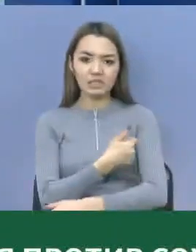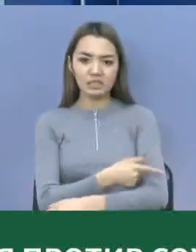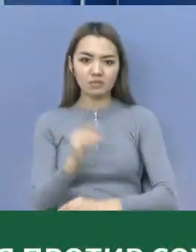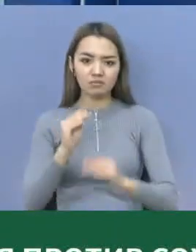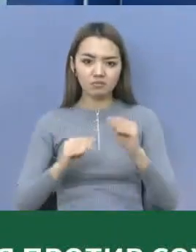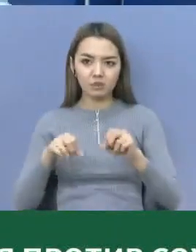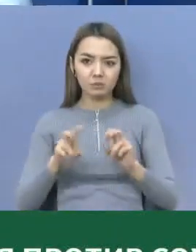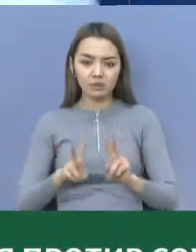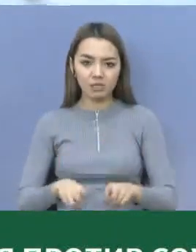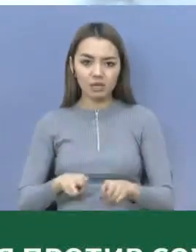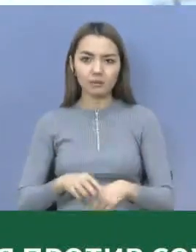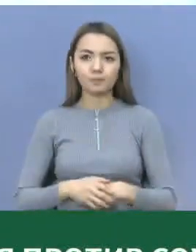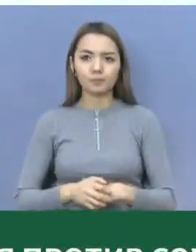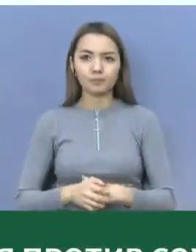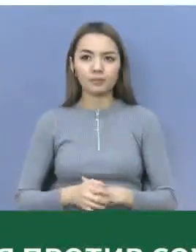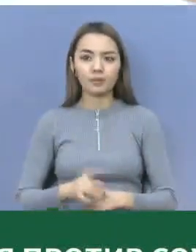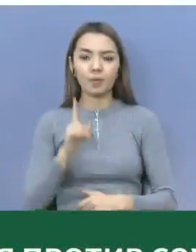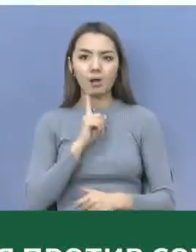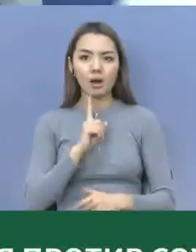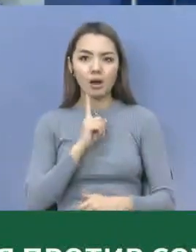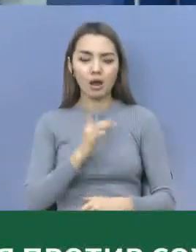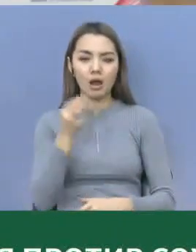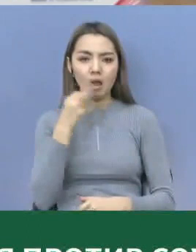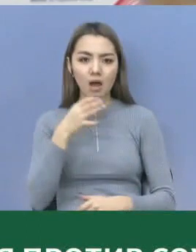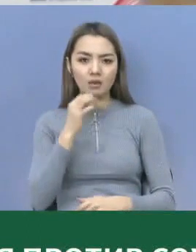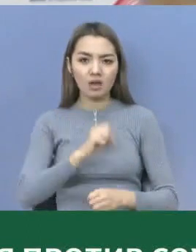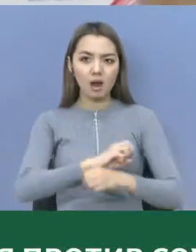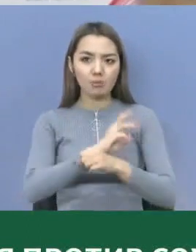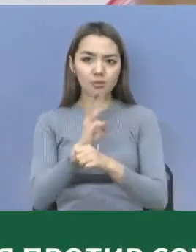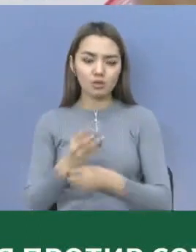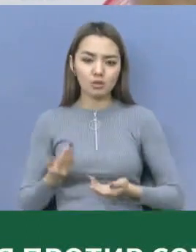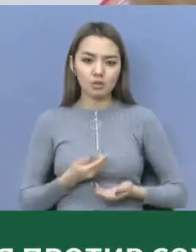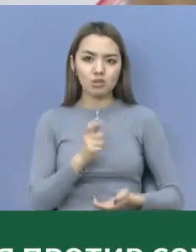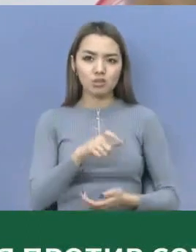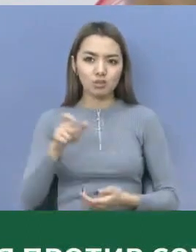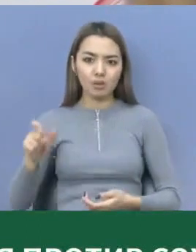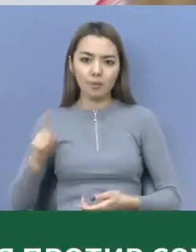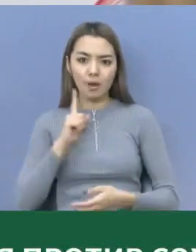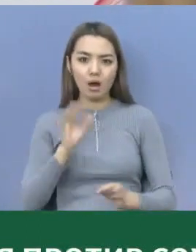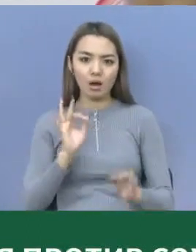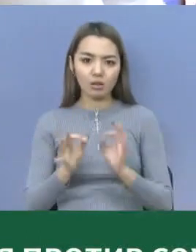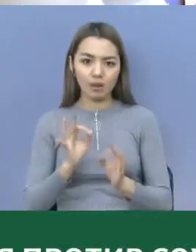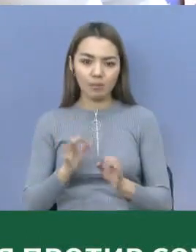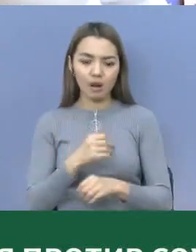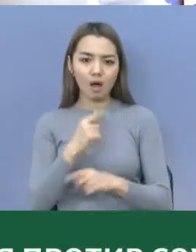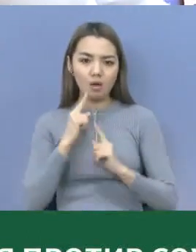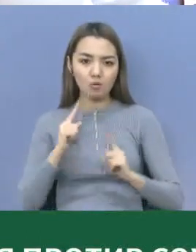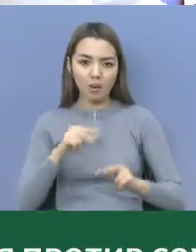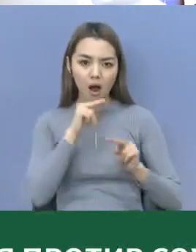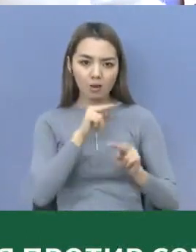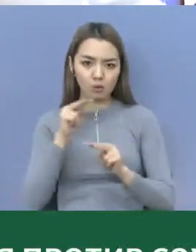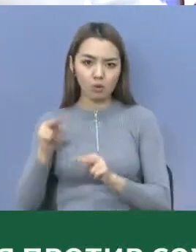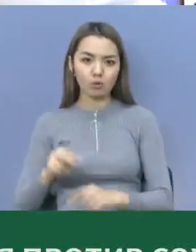изделий на стационарном уровне. Ситуация по лекарственному обеспечению жителей области находится на особом контроле.